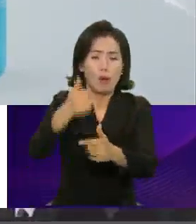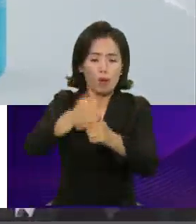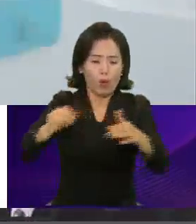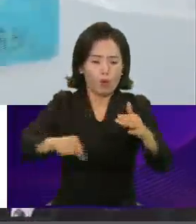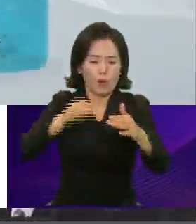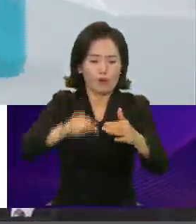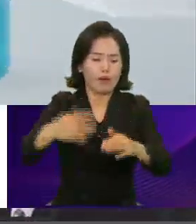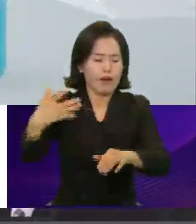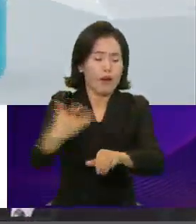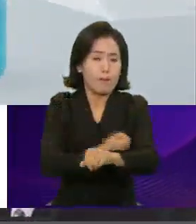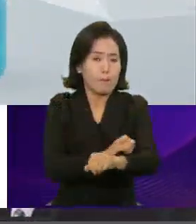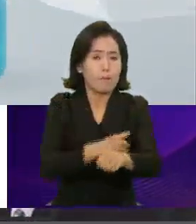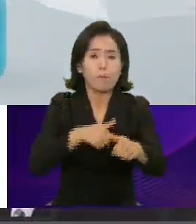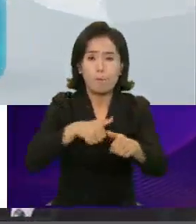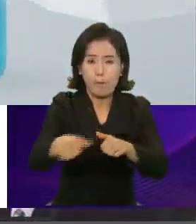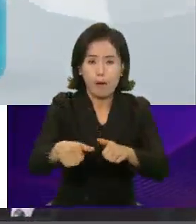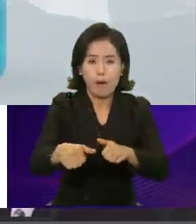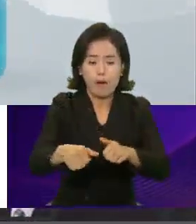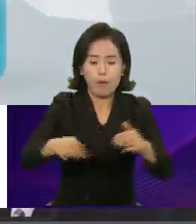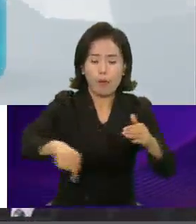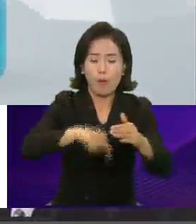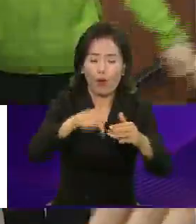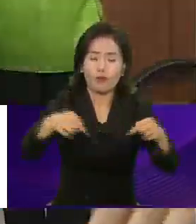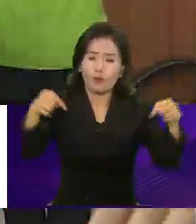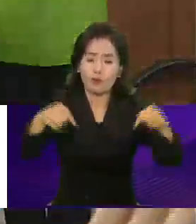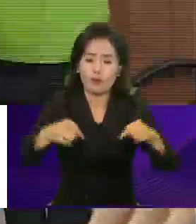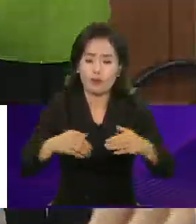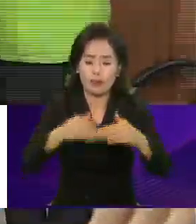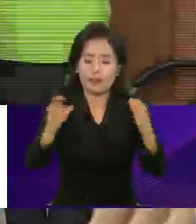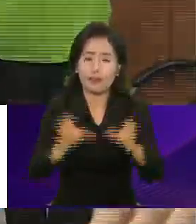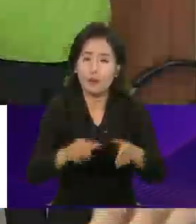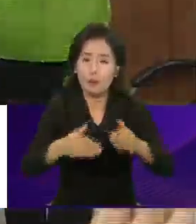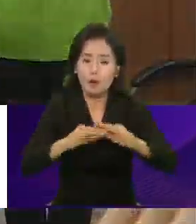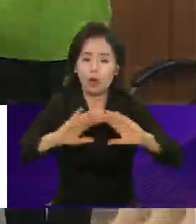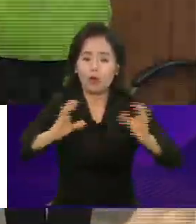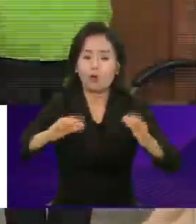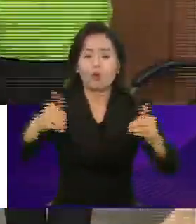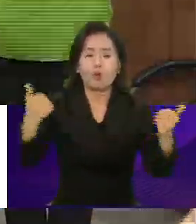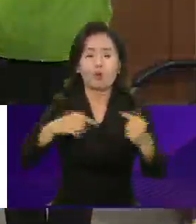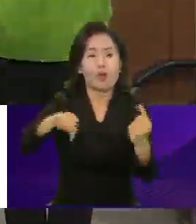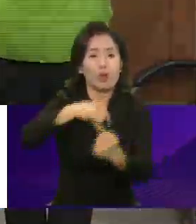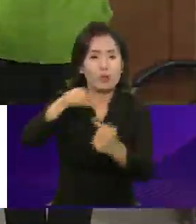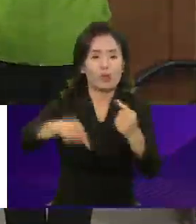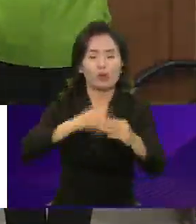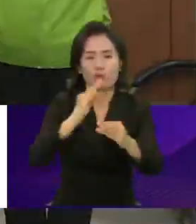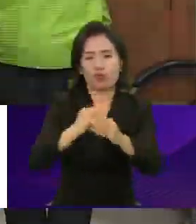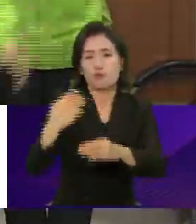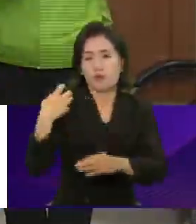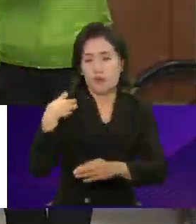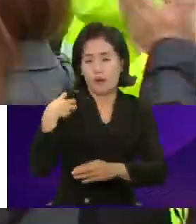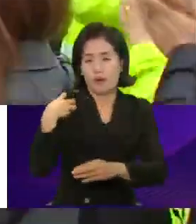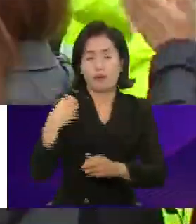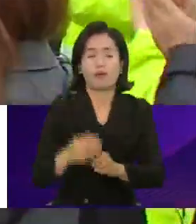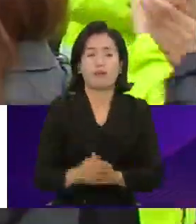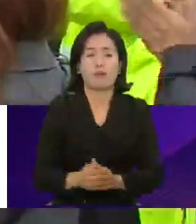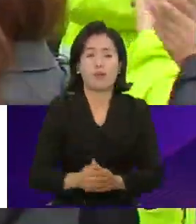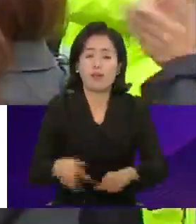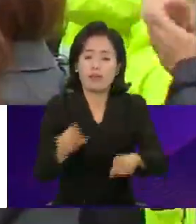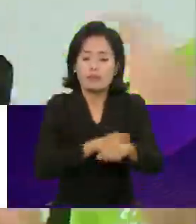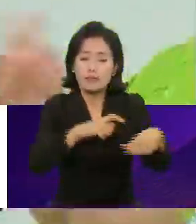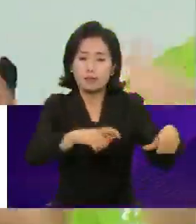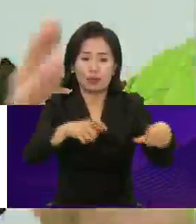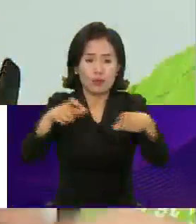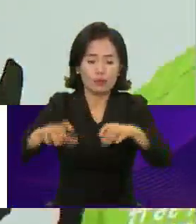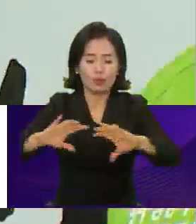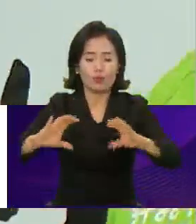호남에서의 압승을 바탕으로 원내 교섭단체를 구성해서 국회 운영에 캐스팅 보트를 쥐었습니다. 특히